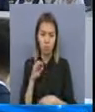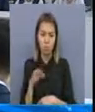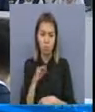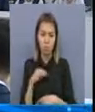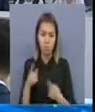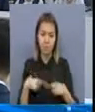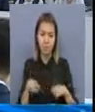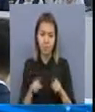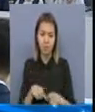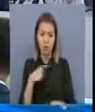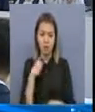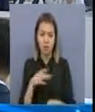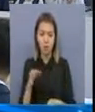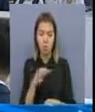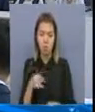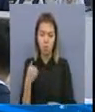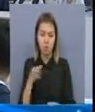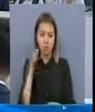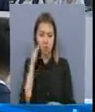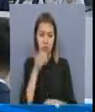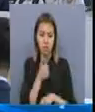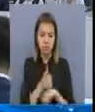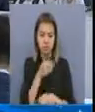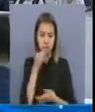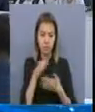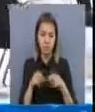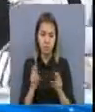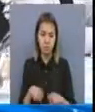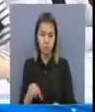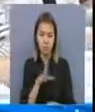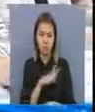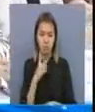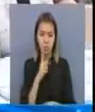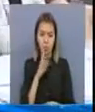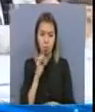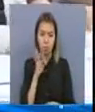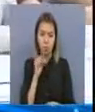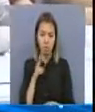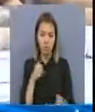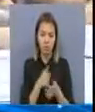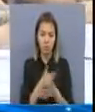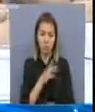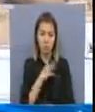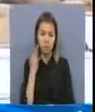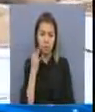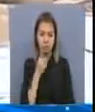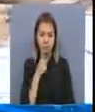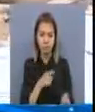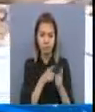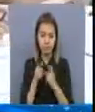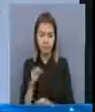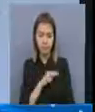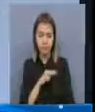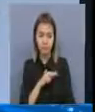облыстық филиалының өкілдері облыстық білім басқармасының жауапты мамандарына 1-қыркүйекке дейін ағылшын тіліне көшу